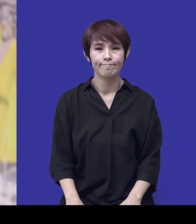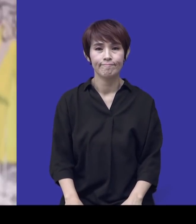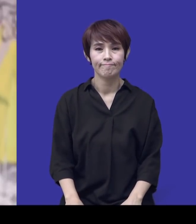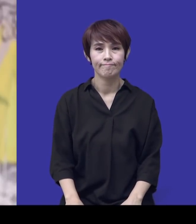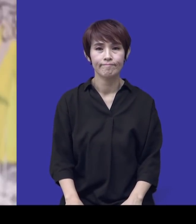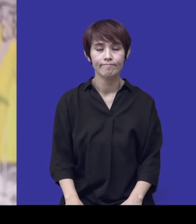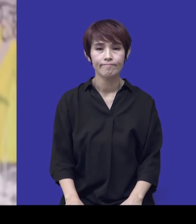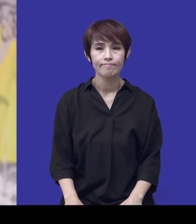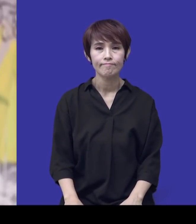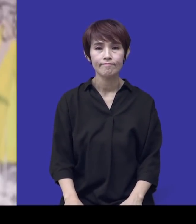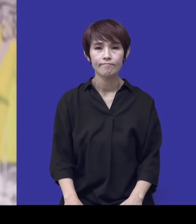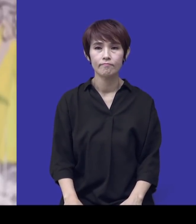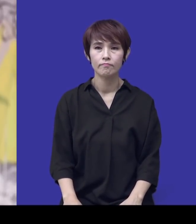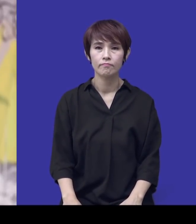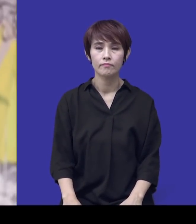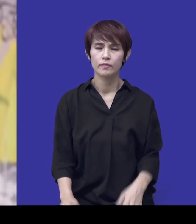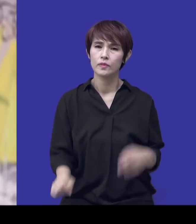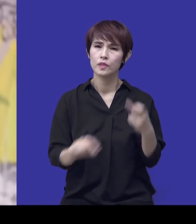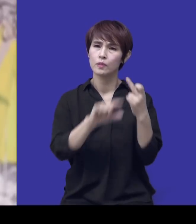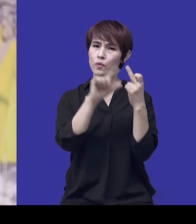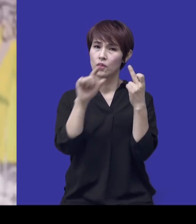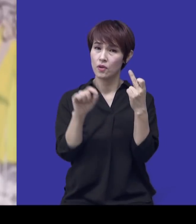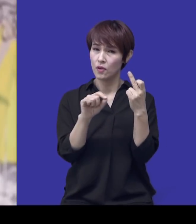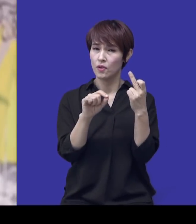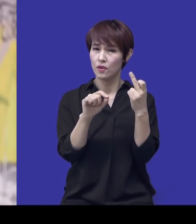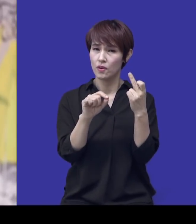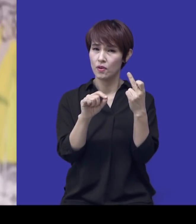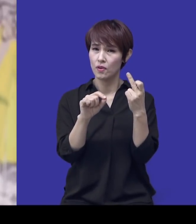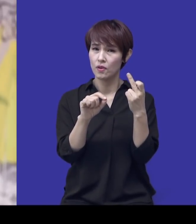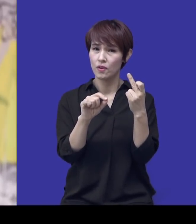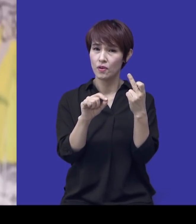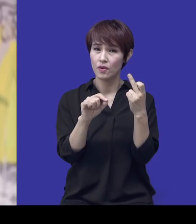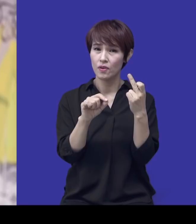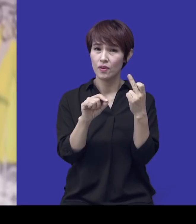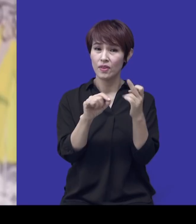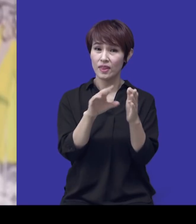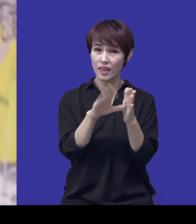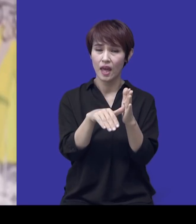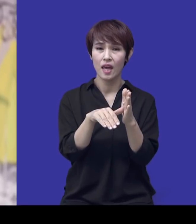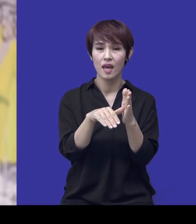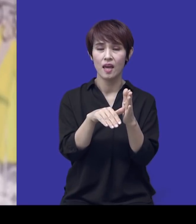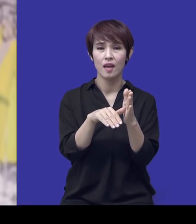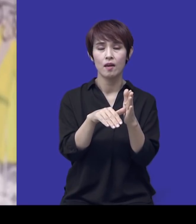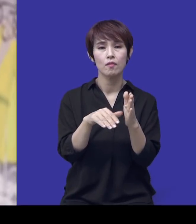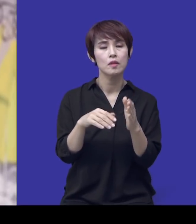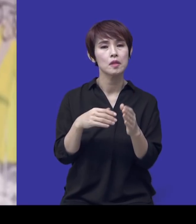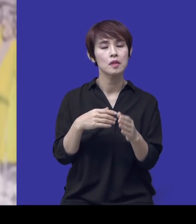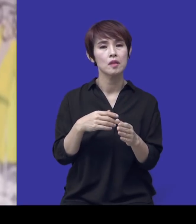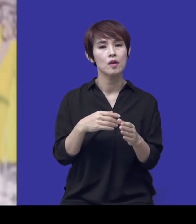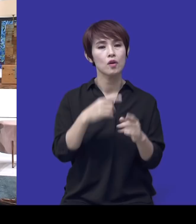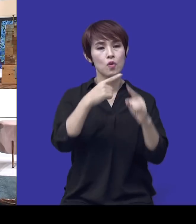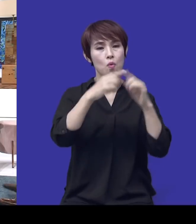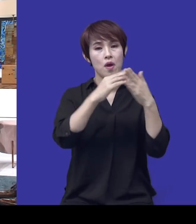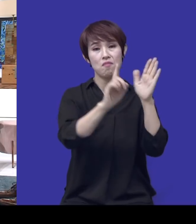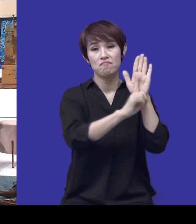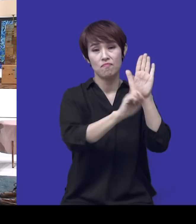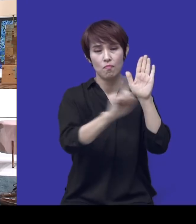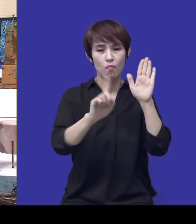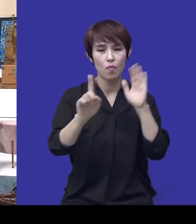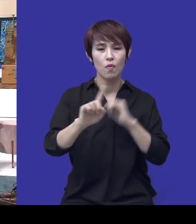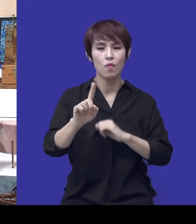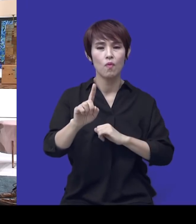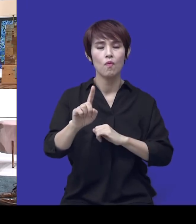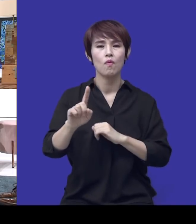그때 12월이었는데 이제 내년 2월에 미얀마라는 나라에 선교를 간다. 네.